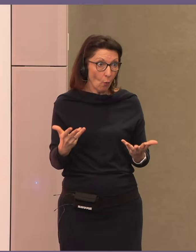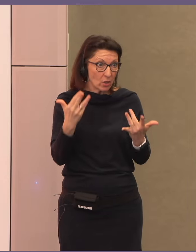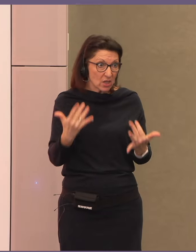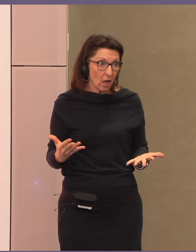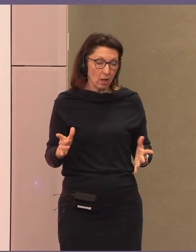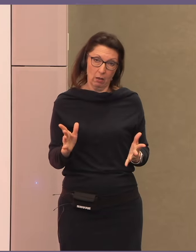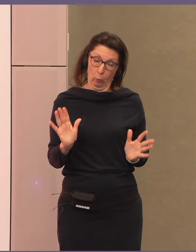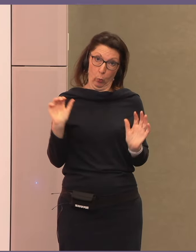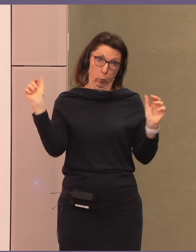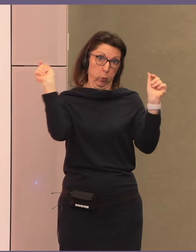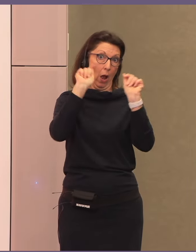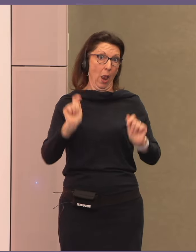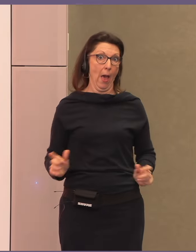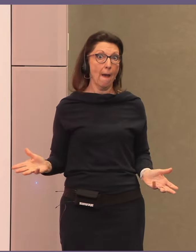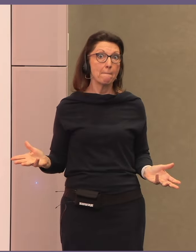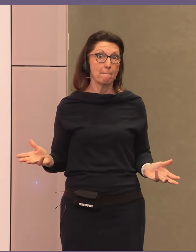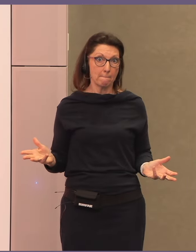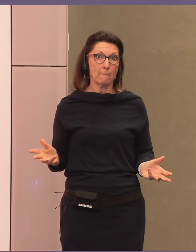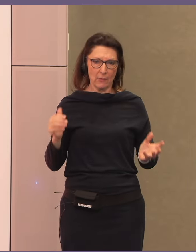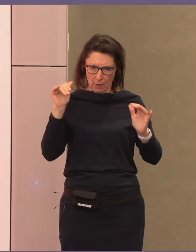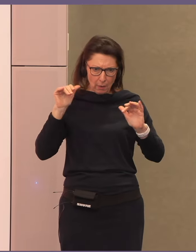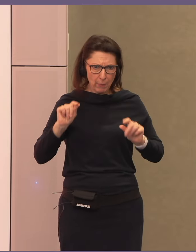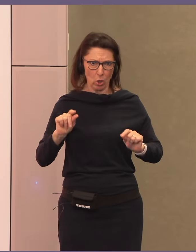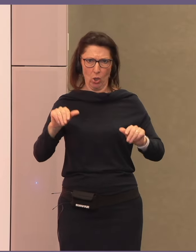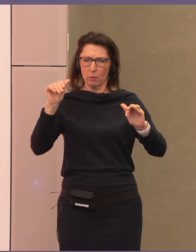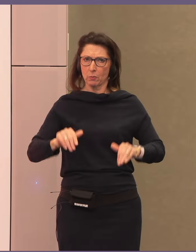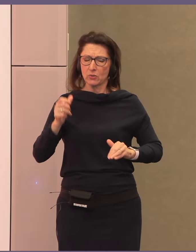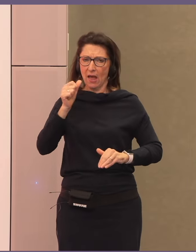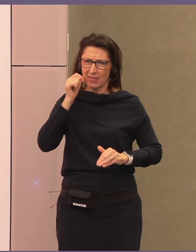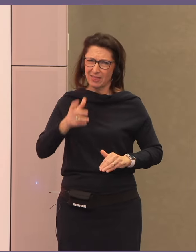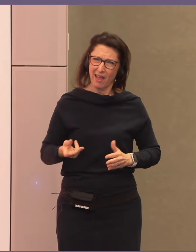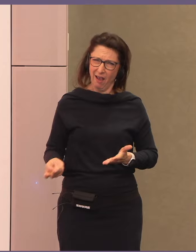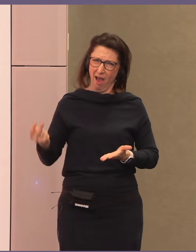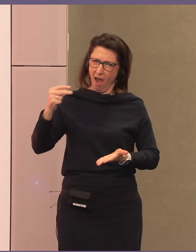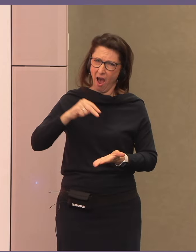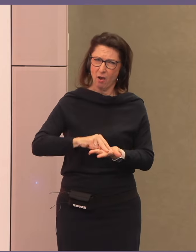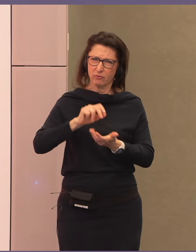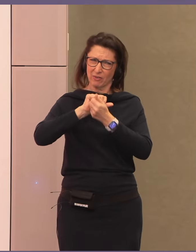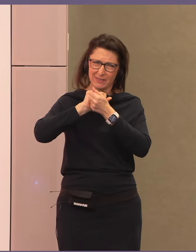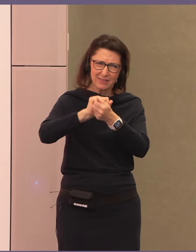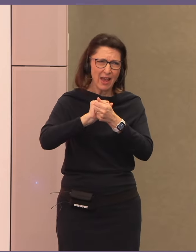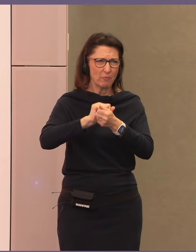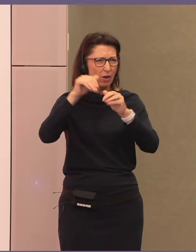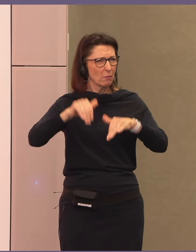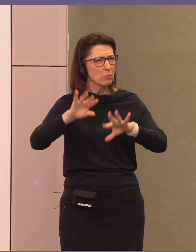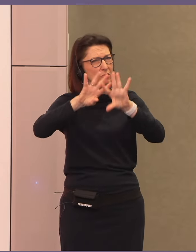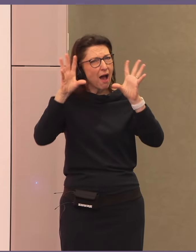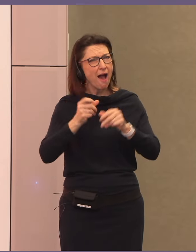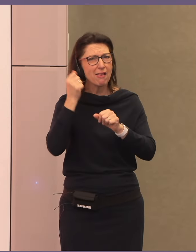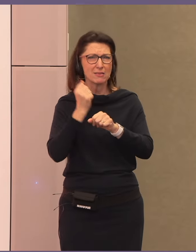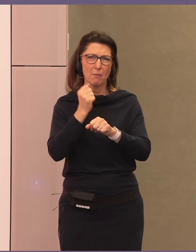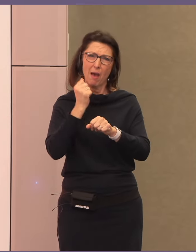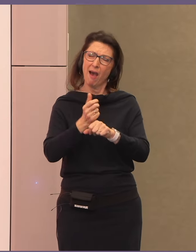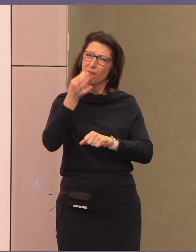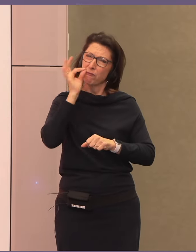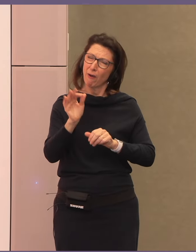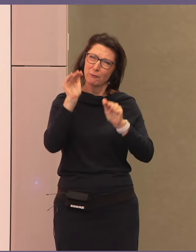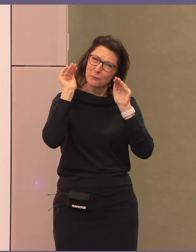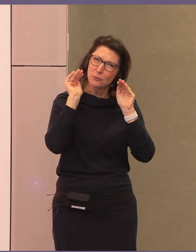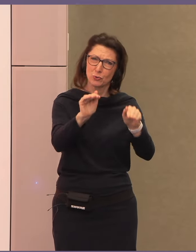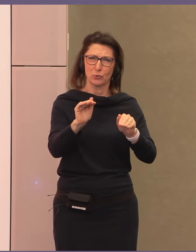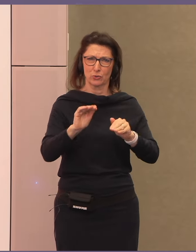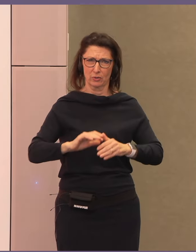ist eine Verpflichtung zu tun, jeden Tag aufzustehen und zu tun, alles in der Macht Stehende zu tun, um Frauen zu schützen.